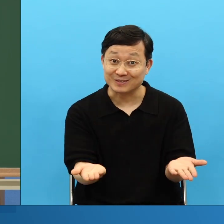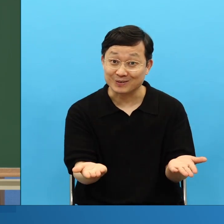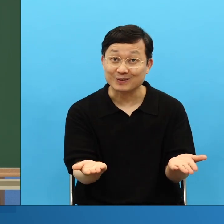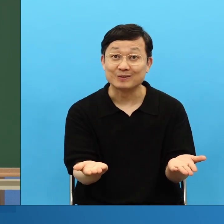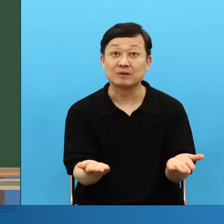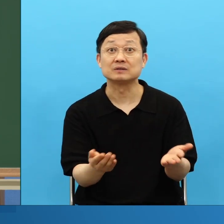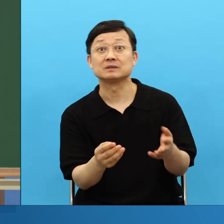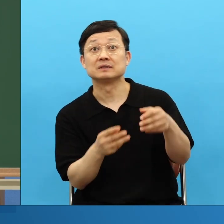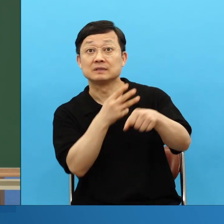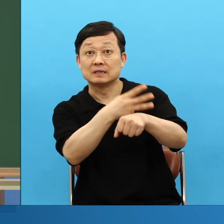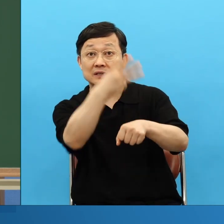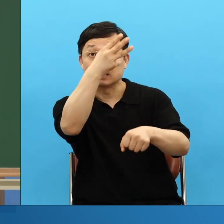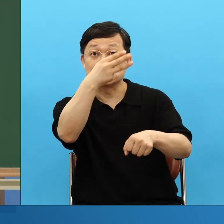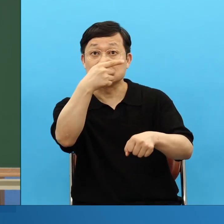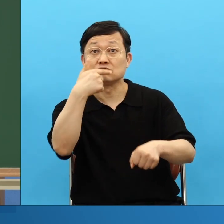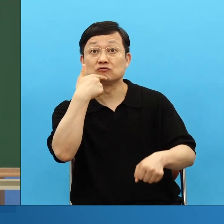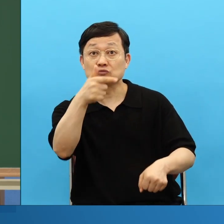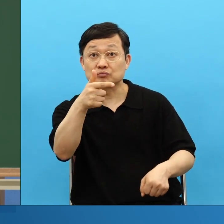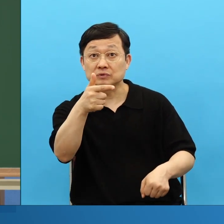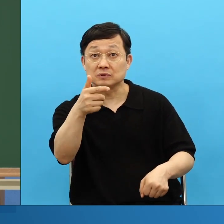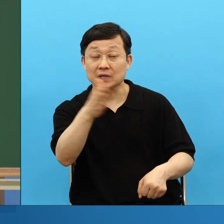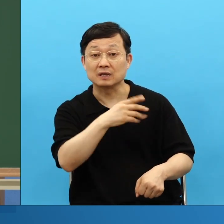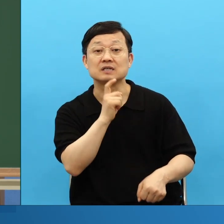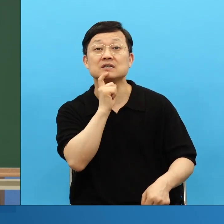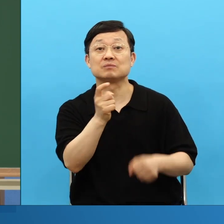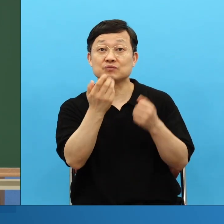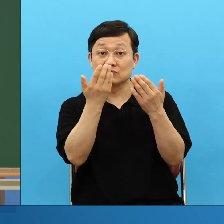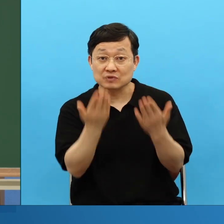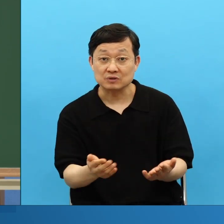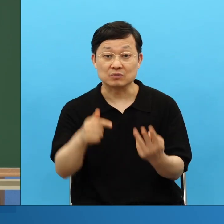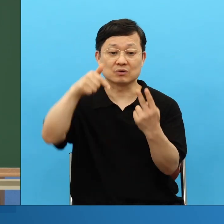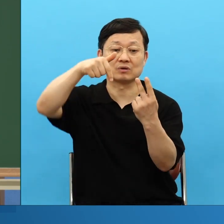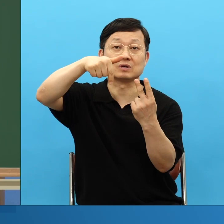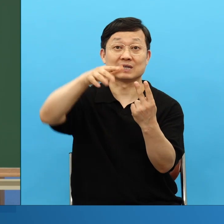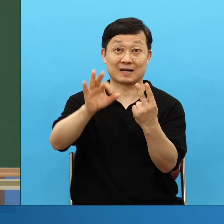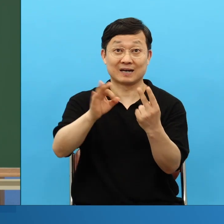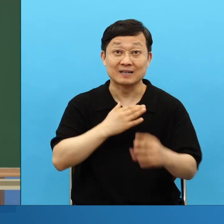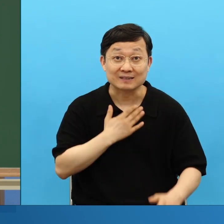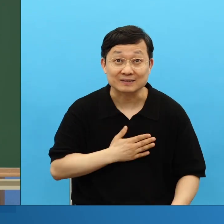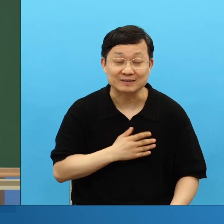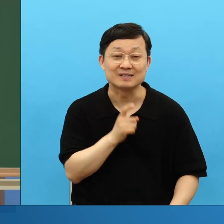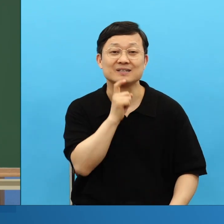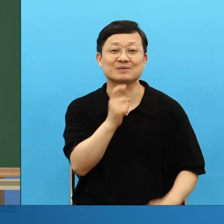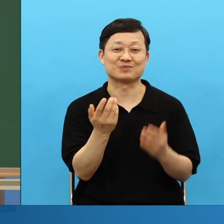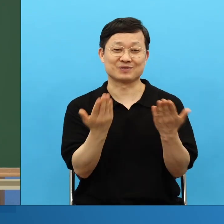15분에 두 번째 시간 가지겠습니다. 10분 휴식.